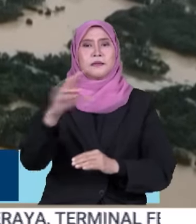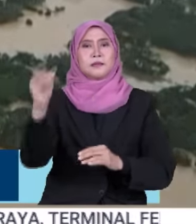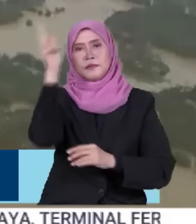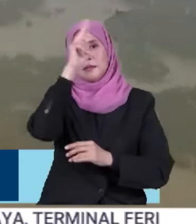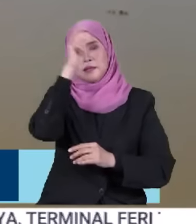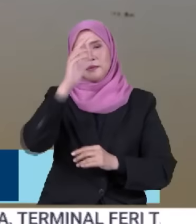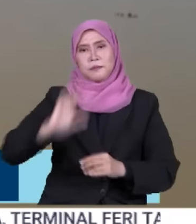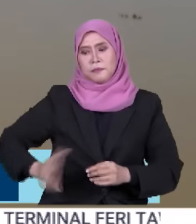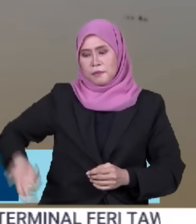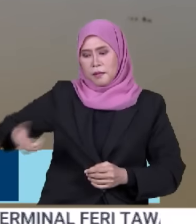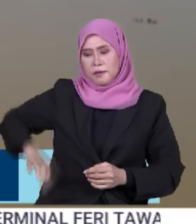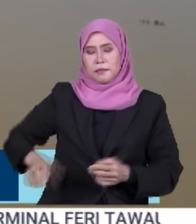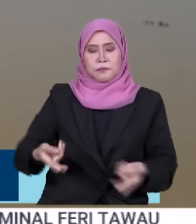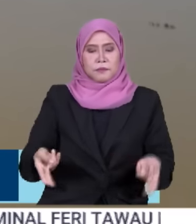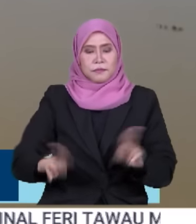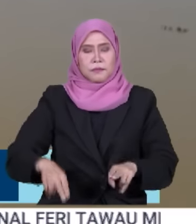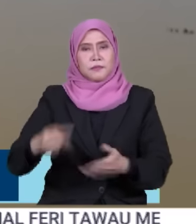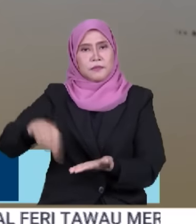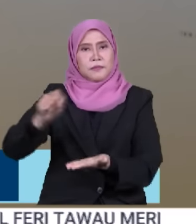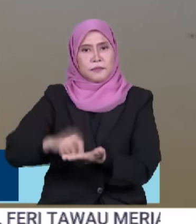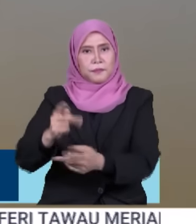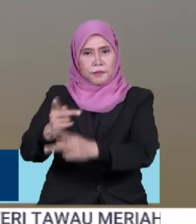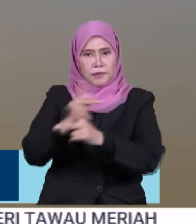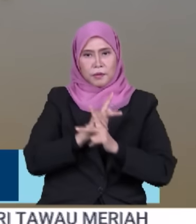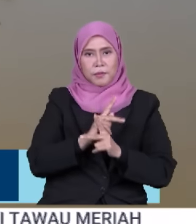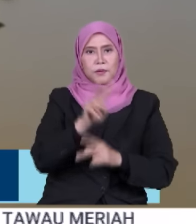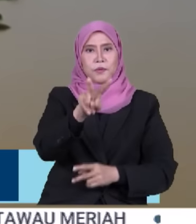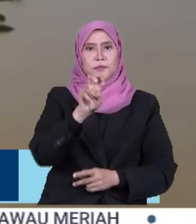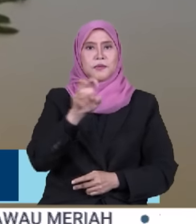Kerajaan Bangladesh menandatangani perjanjian pinjaman